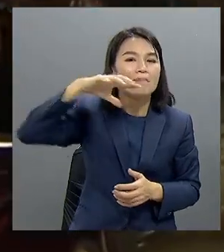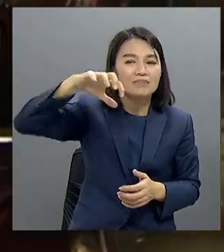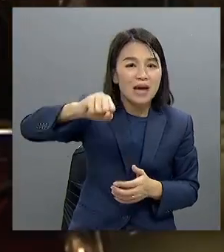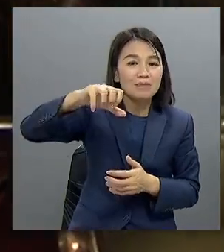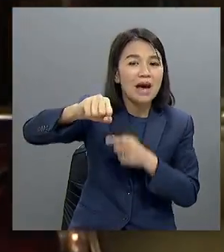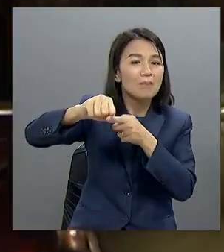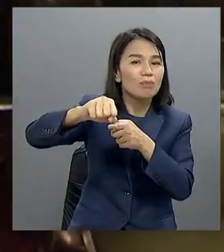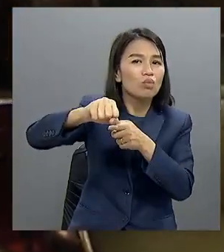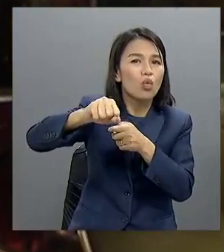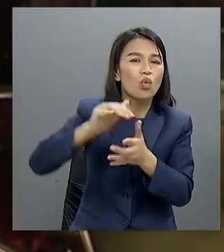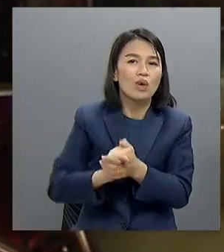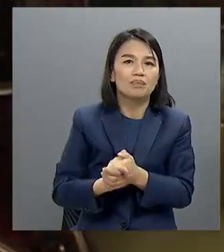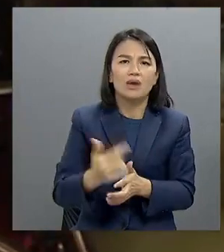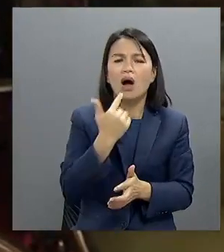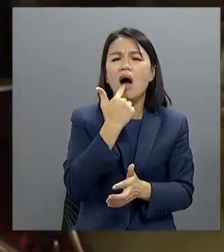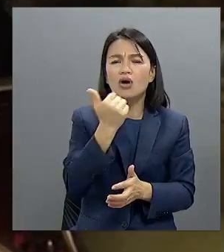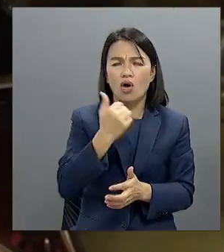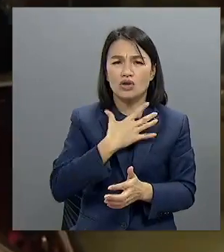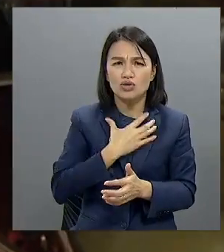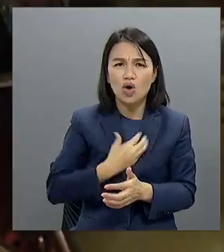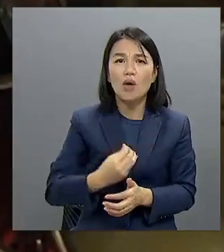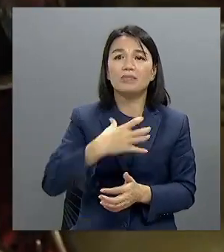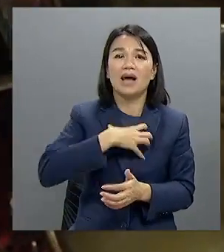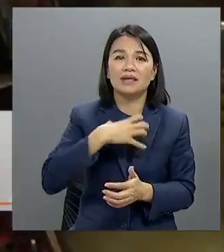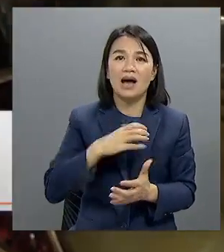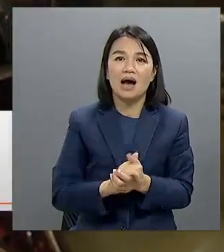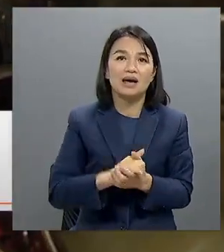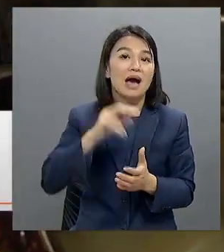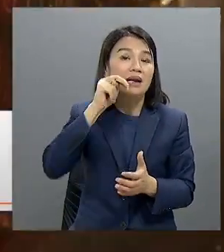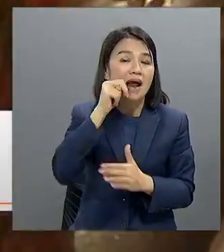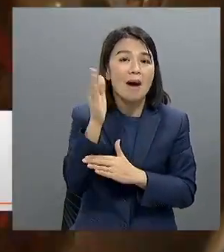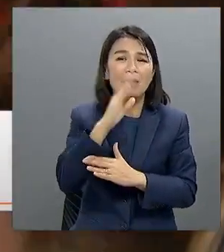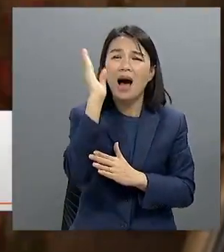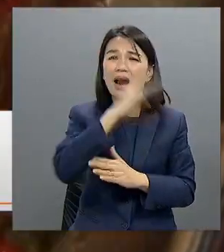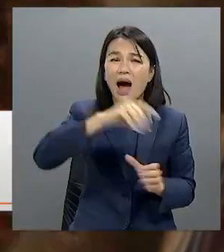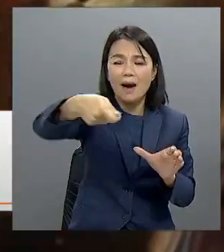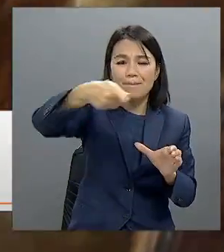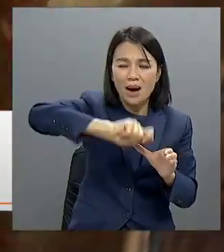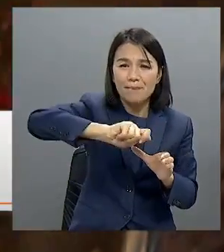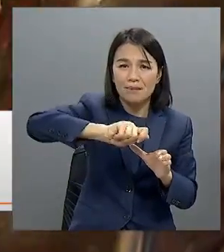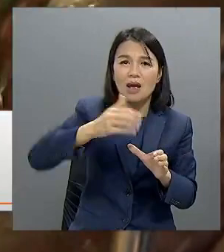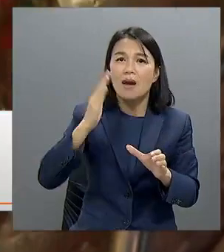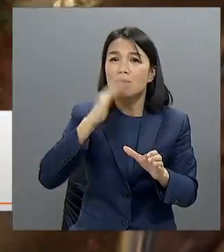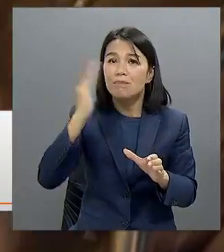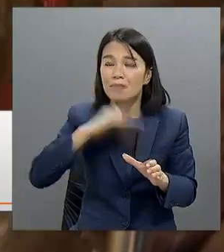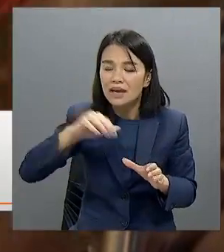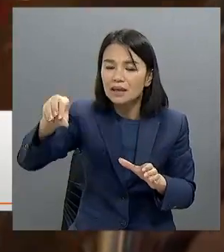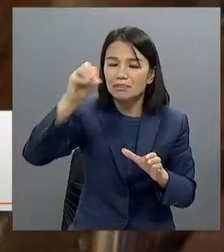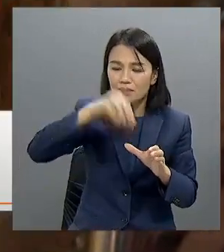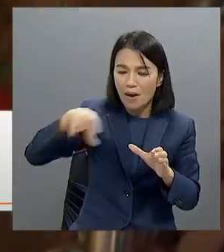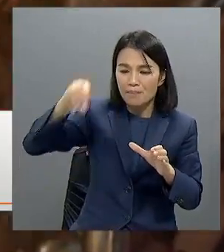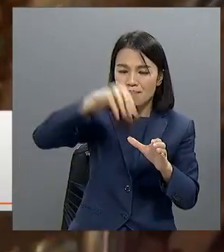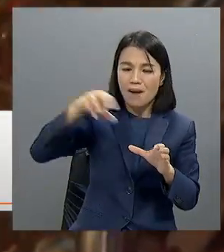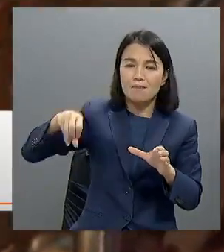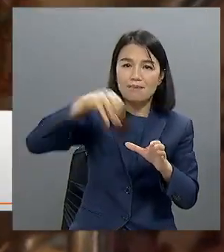ลูกค้าบอกว่าอร่อยติดใจใส่น้ำปลาร้าพริกขี้หนูสดหอมใหญ่และผักชีฝรั่งนะครับส่วนวัตถุดิบอาหารทุกอย่